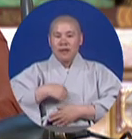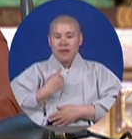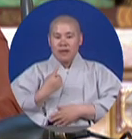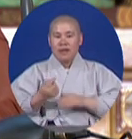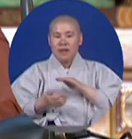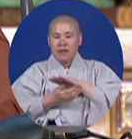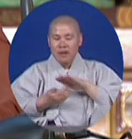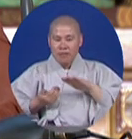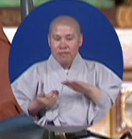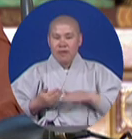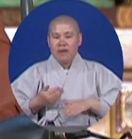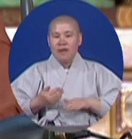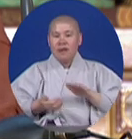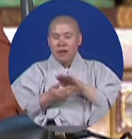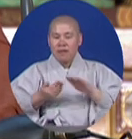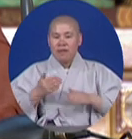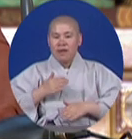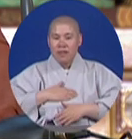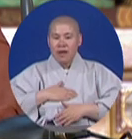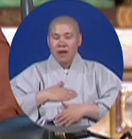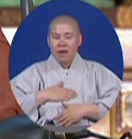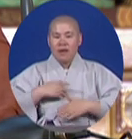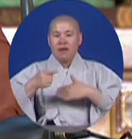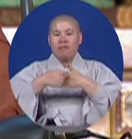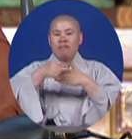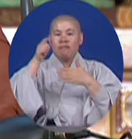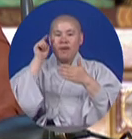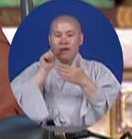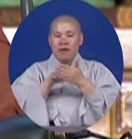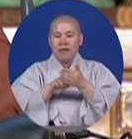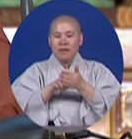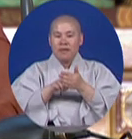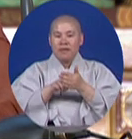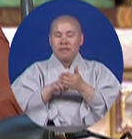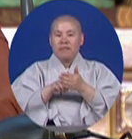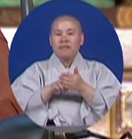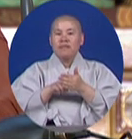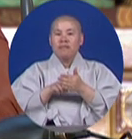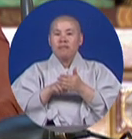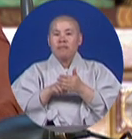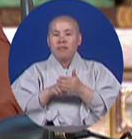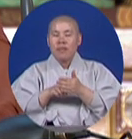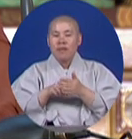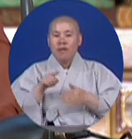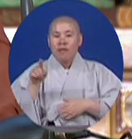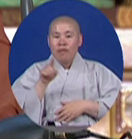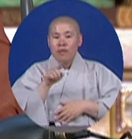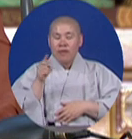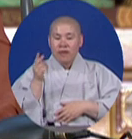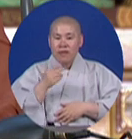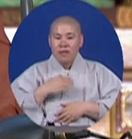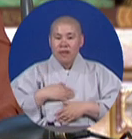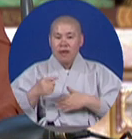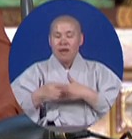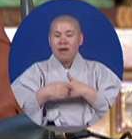눈이죠. 그렇듯이 내 마음으로 다 한다라는 걸 알고 나면 일체가 내